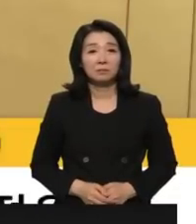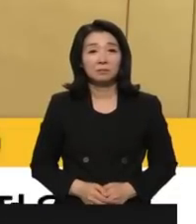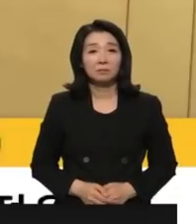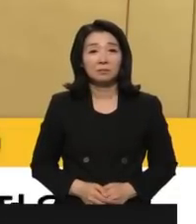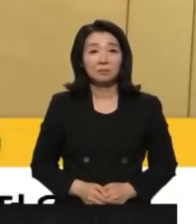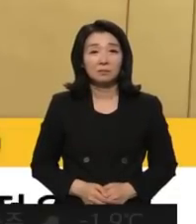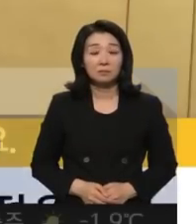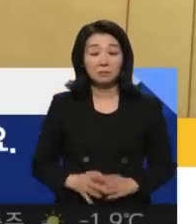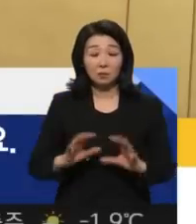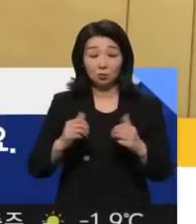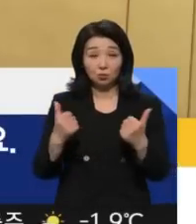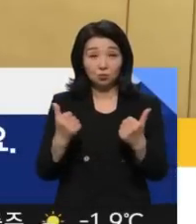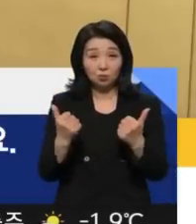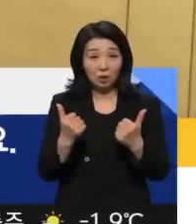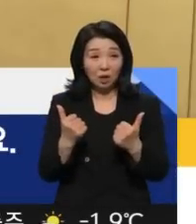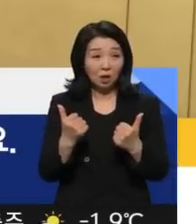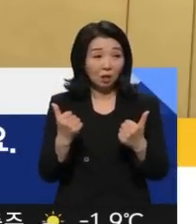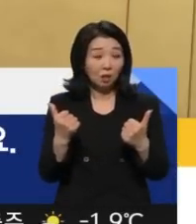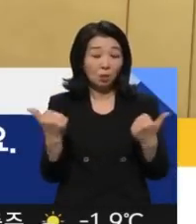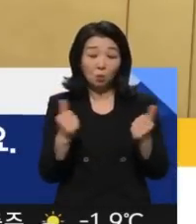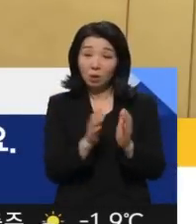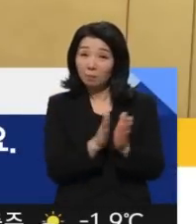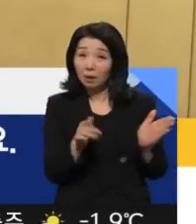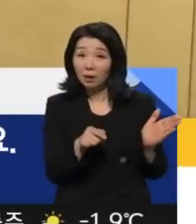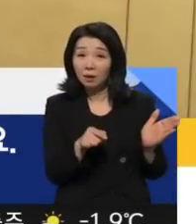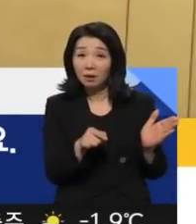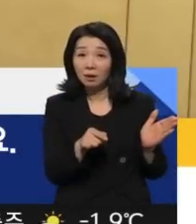이 국회가 회의를 열었는데